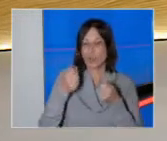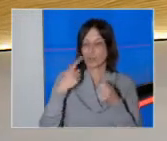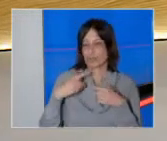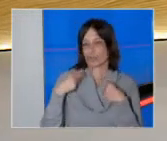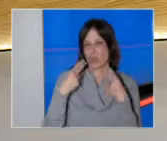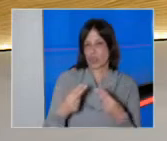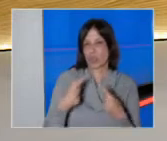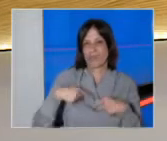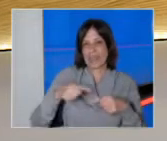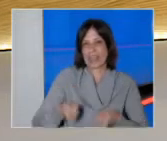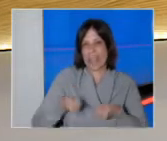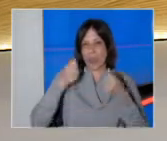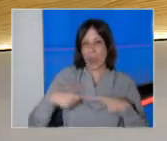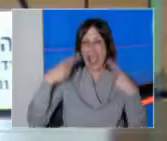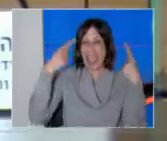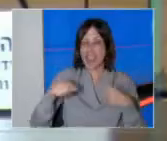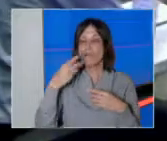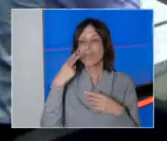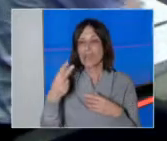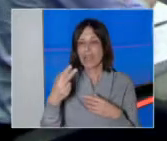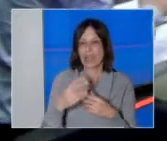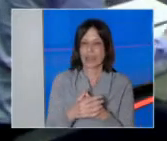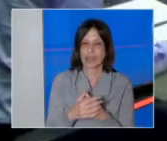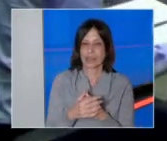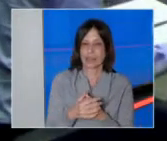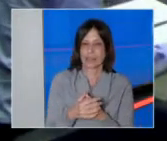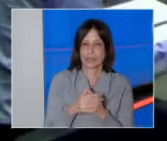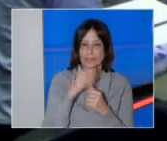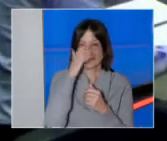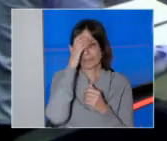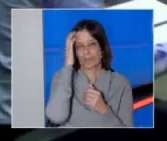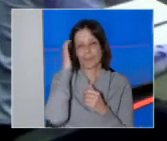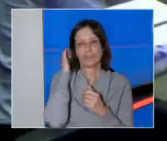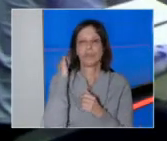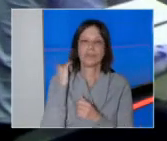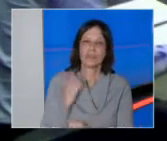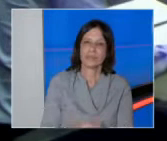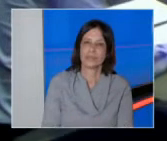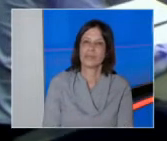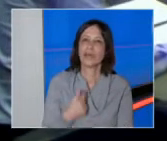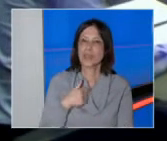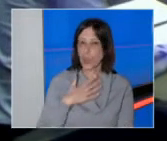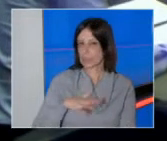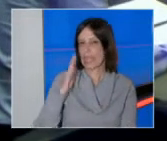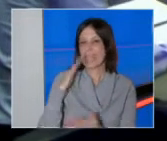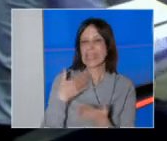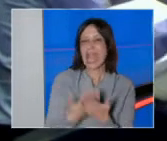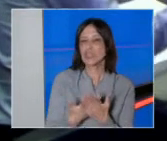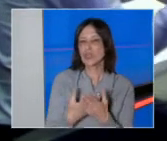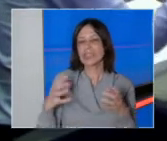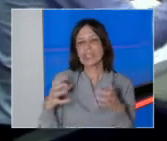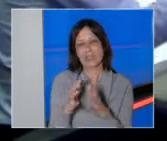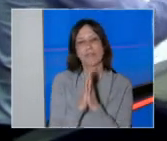החינוך היום, וכך זה נראה. לבטל את הסעיף שמשאירים אותם בבית. רם, כן? אני רוצה התייעצות סיעתית,